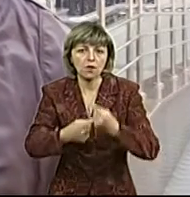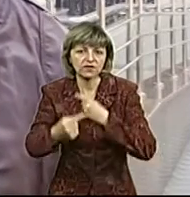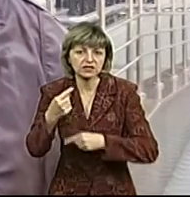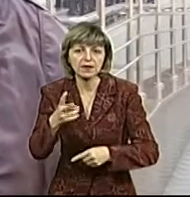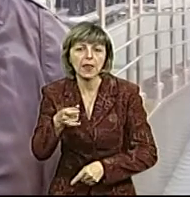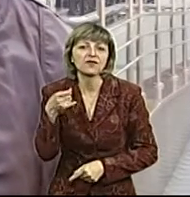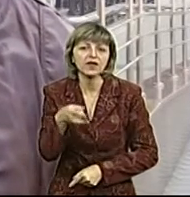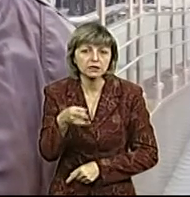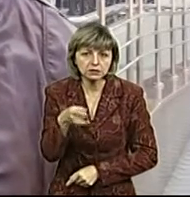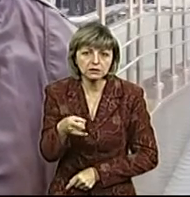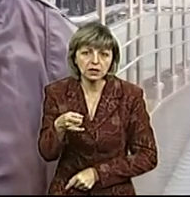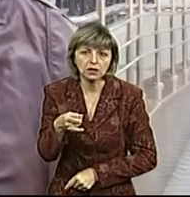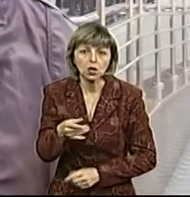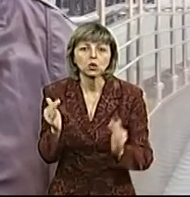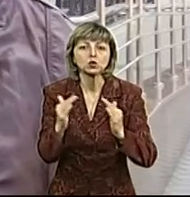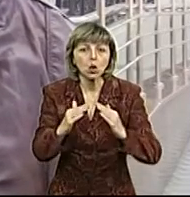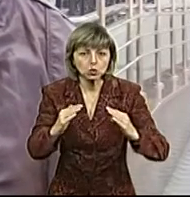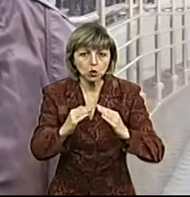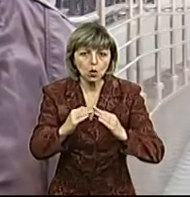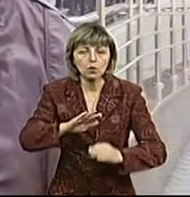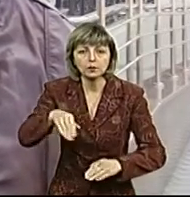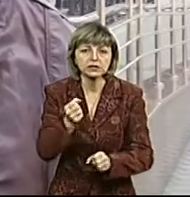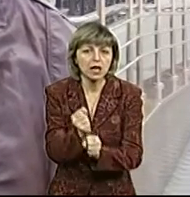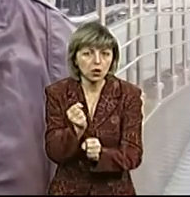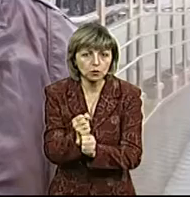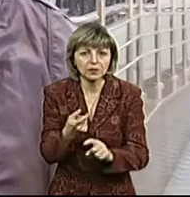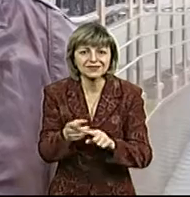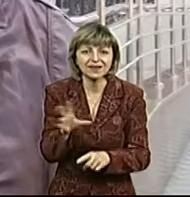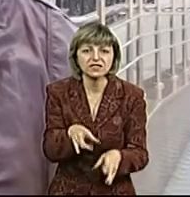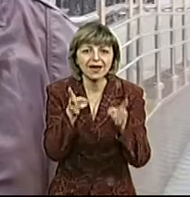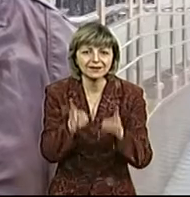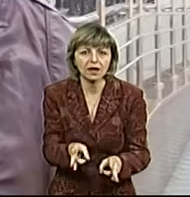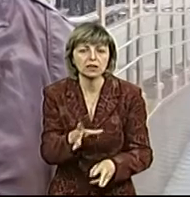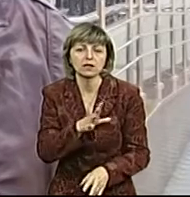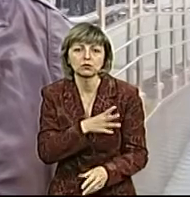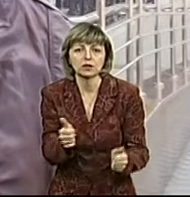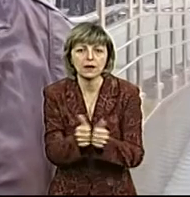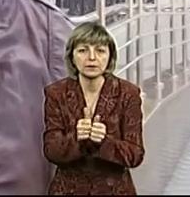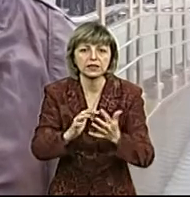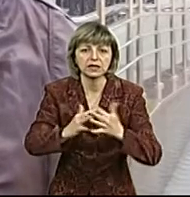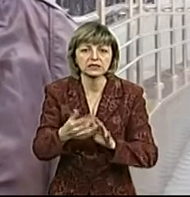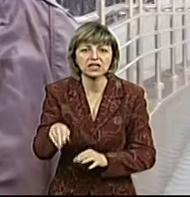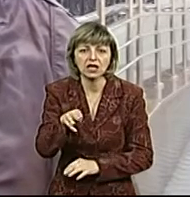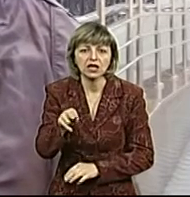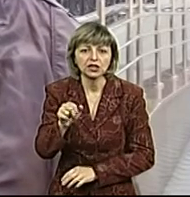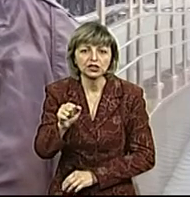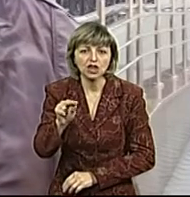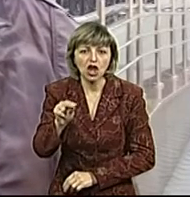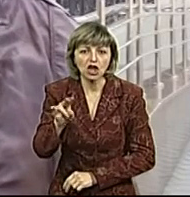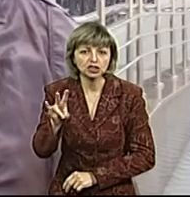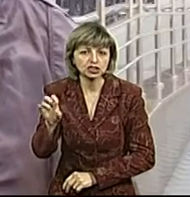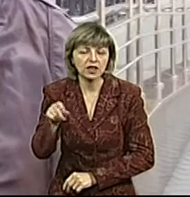на таксі додому після роботи. І оця вся трагедія сталася біля села Дачного.